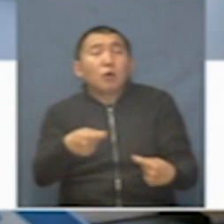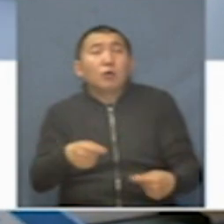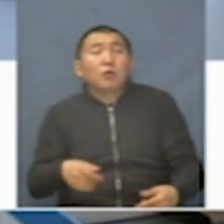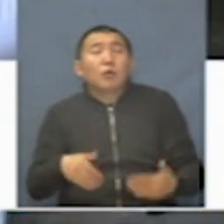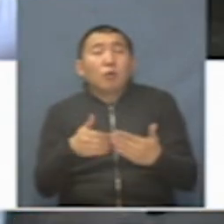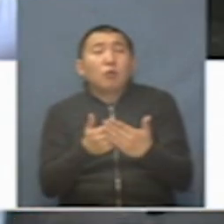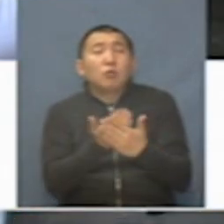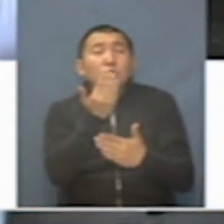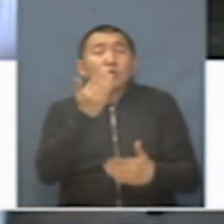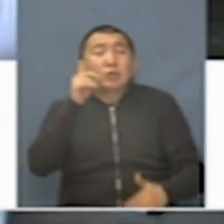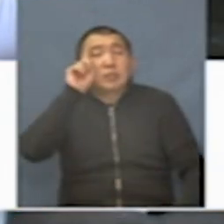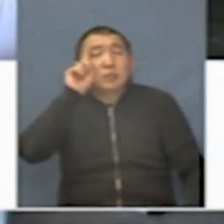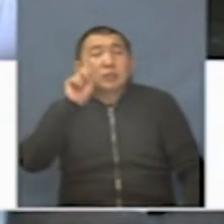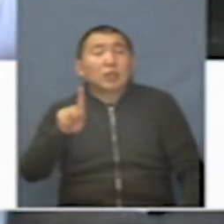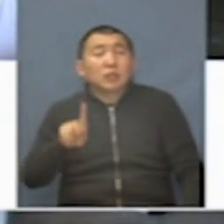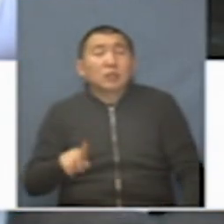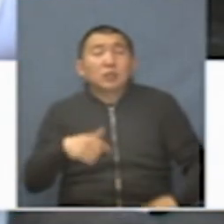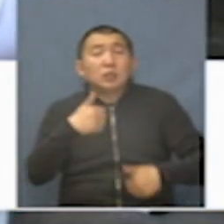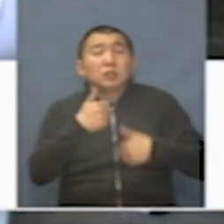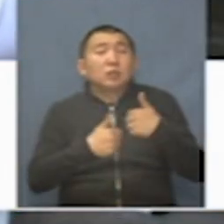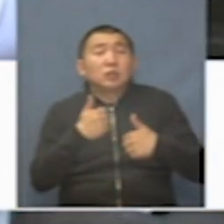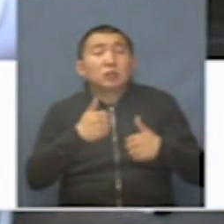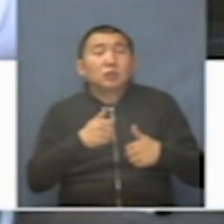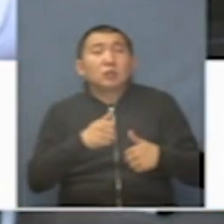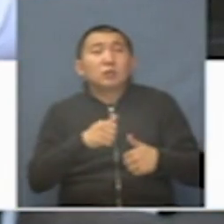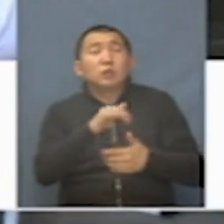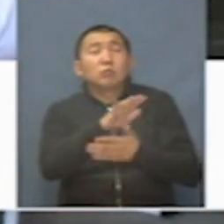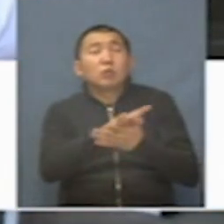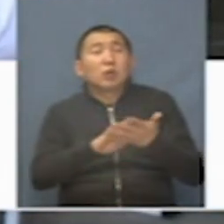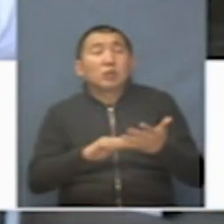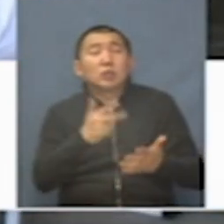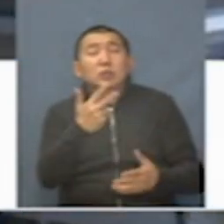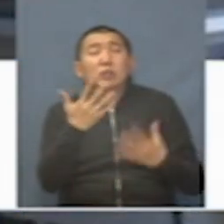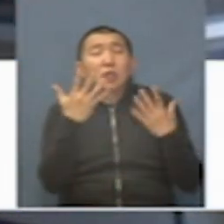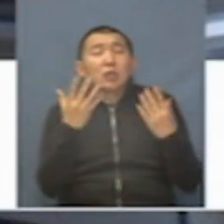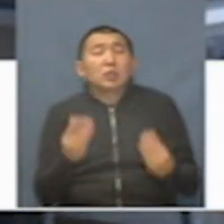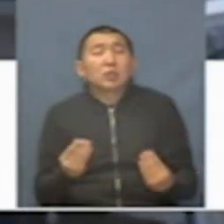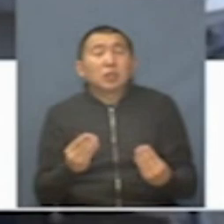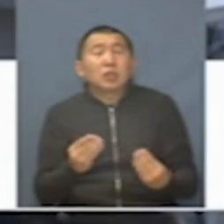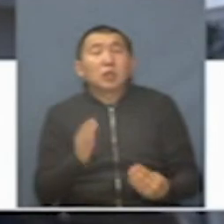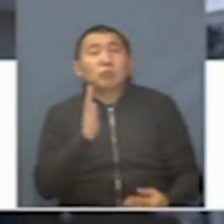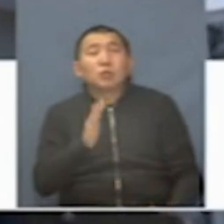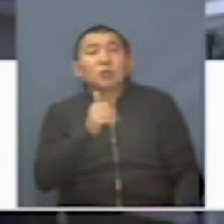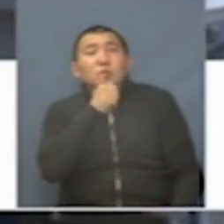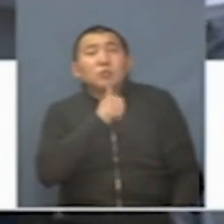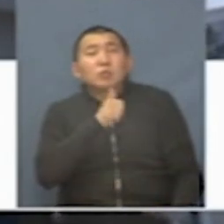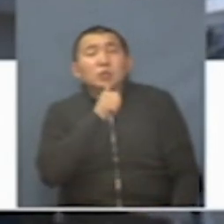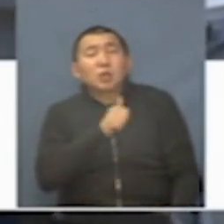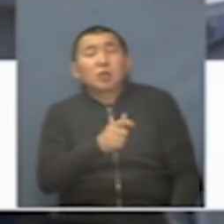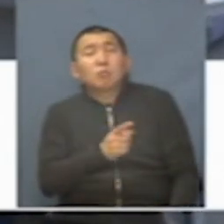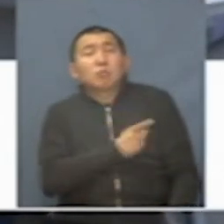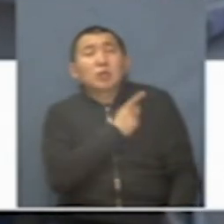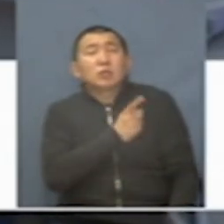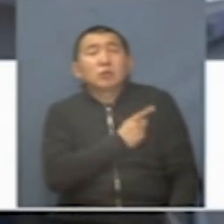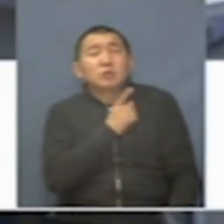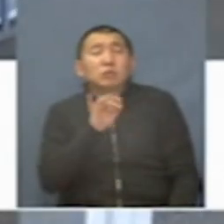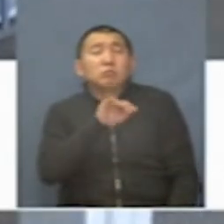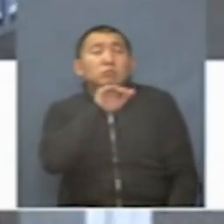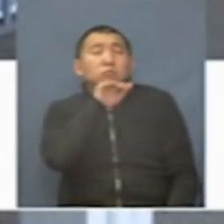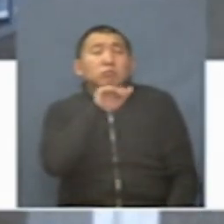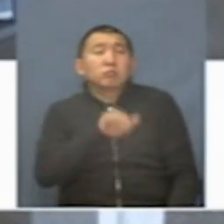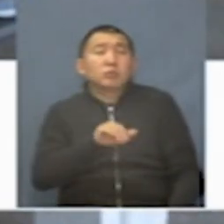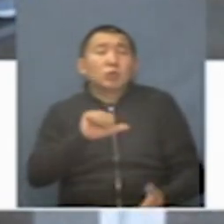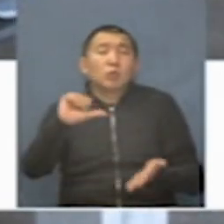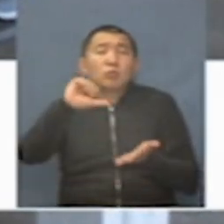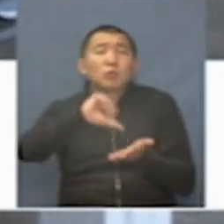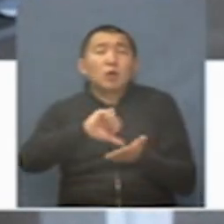новые знания. Соревнования, которые продлятся в течение 3 дней, станут испытанием мастерства и профессионализма для участников.